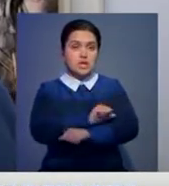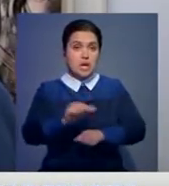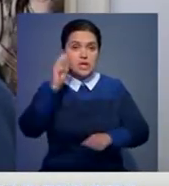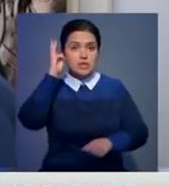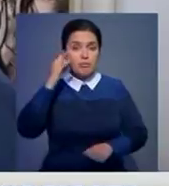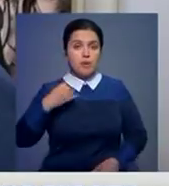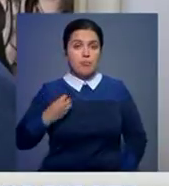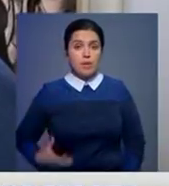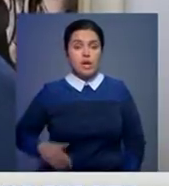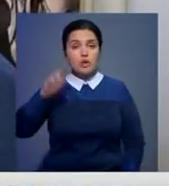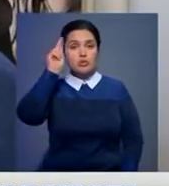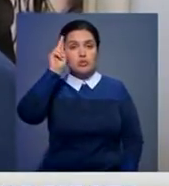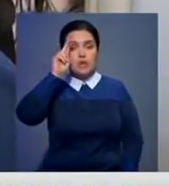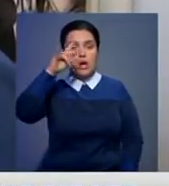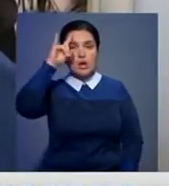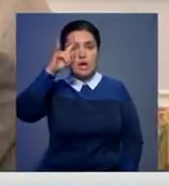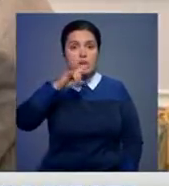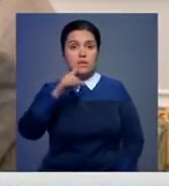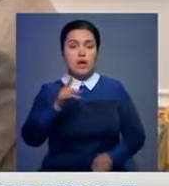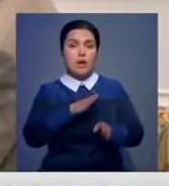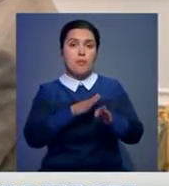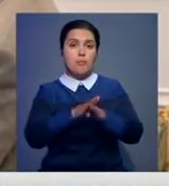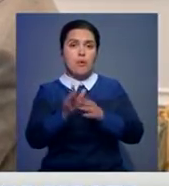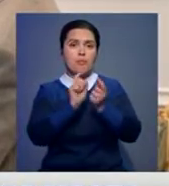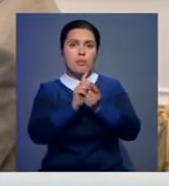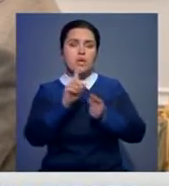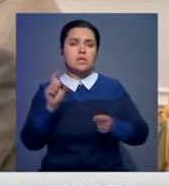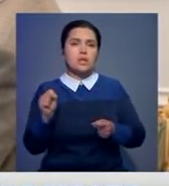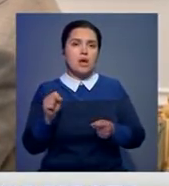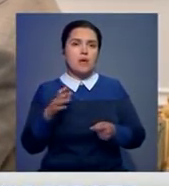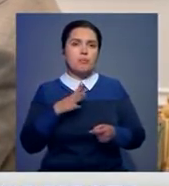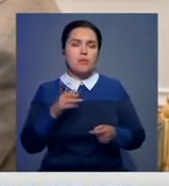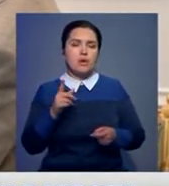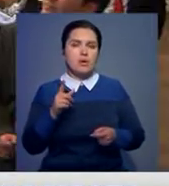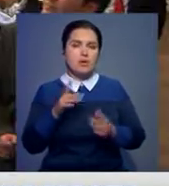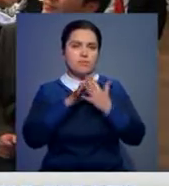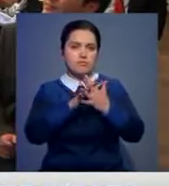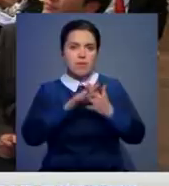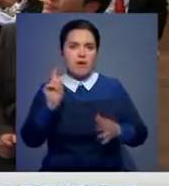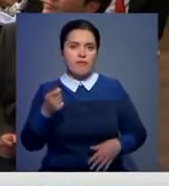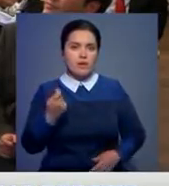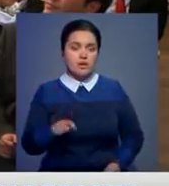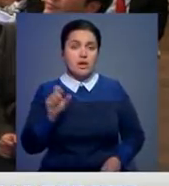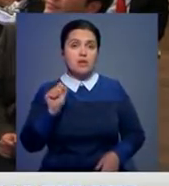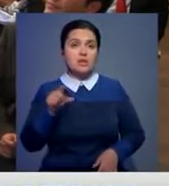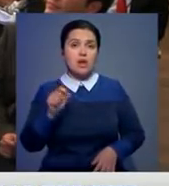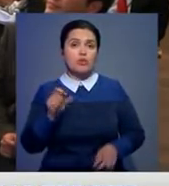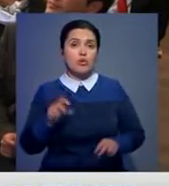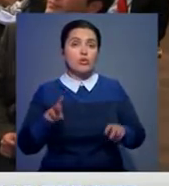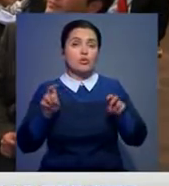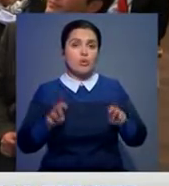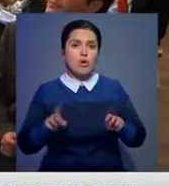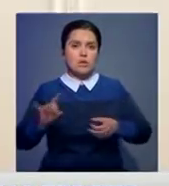и парижане, изучающие нашу страну. Полнометражная лента о борьбе за Великую степь не оставила зрителей равнодушными. «Золотой трон» с